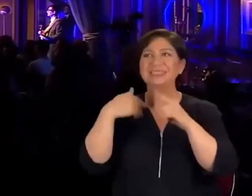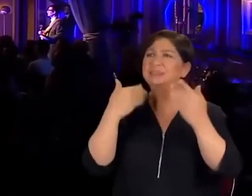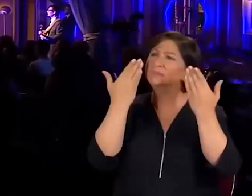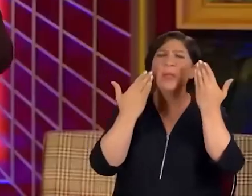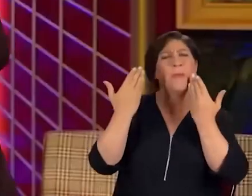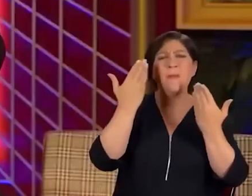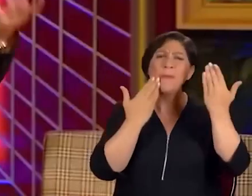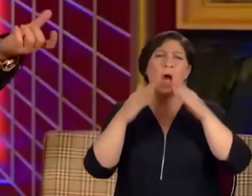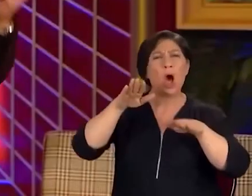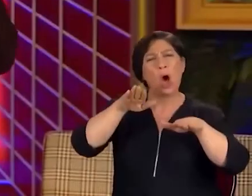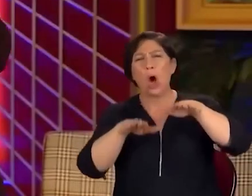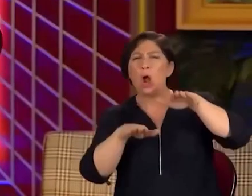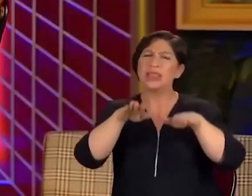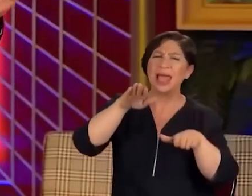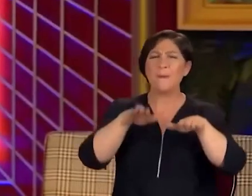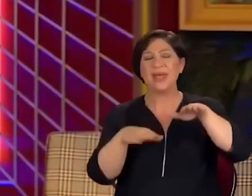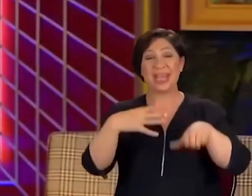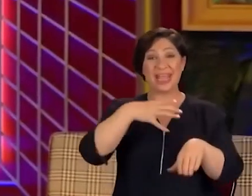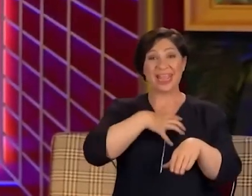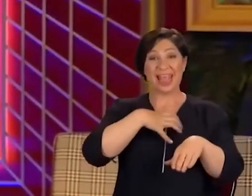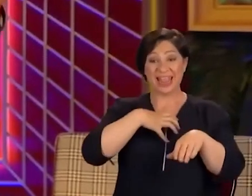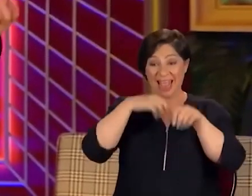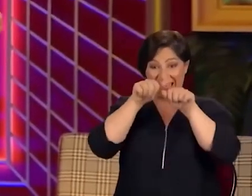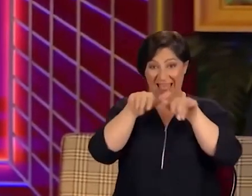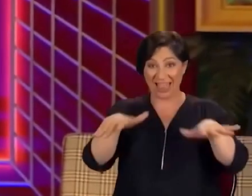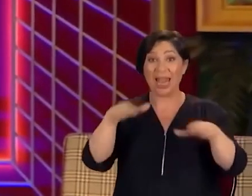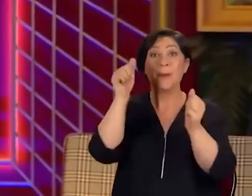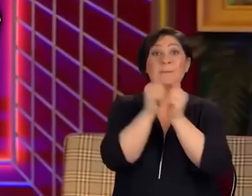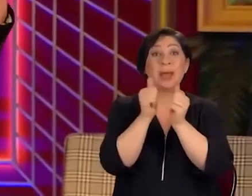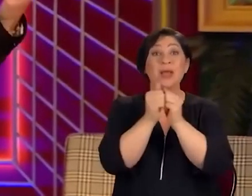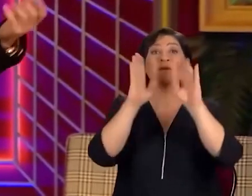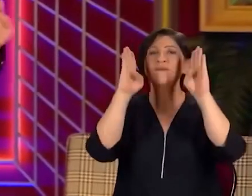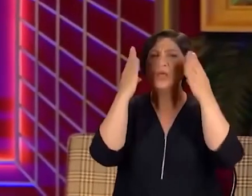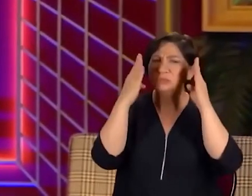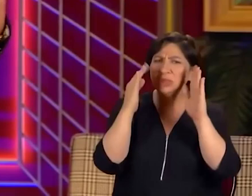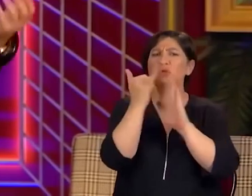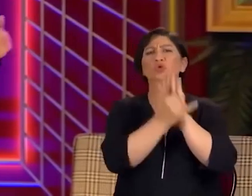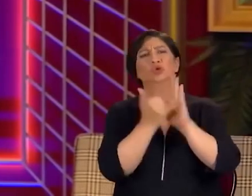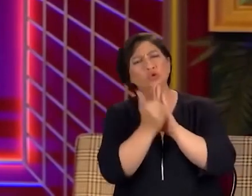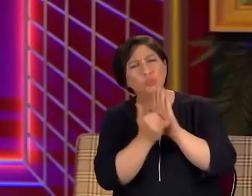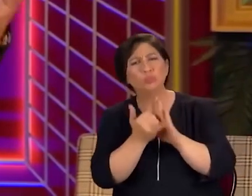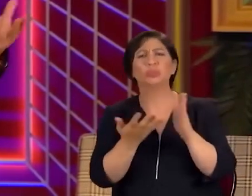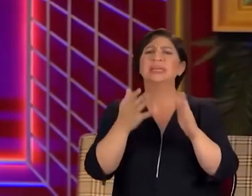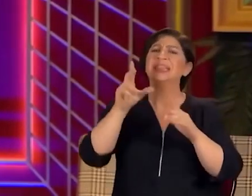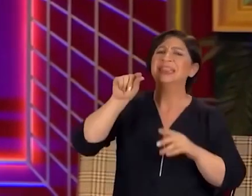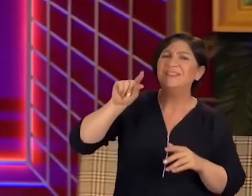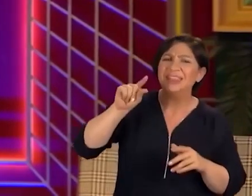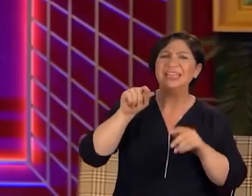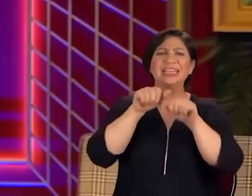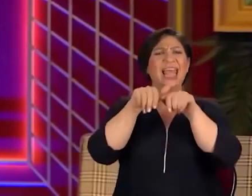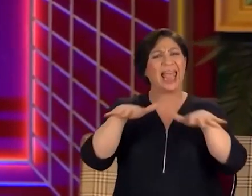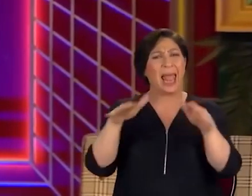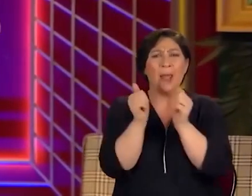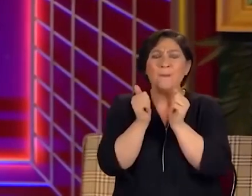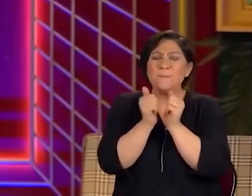izledim. Ortalamaları kendi yayınlarıyla birlikte, Facebook yayınları, YouTube yayınları, Twitter yayınlarıyla